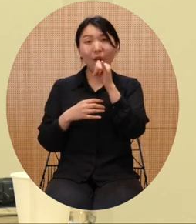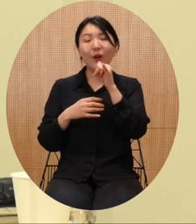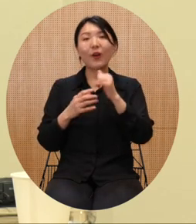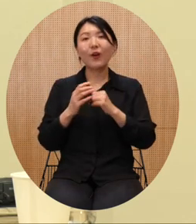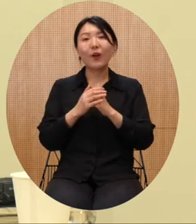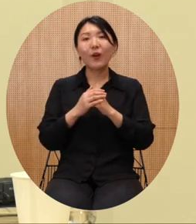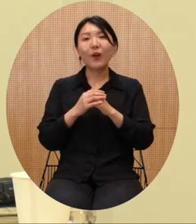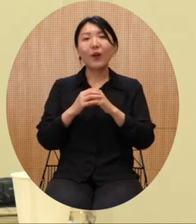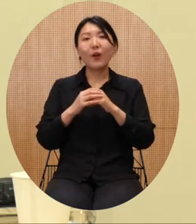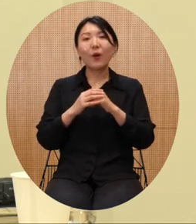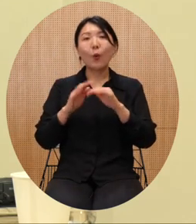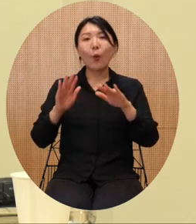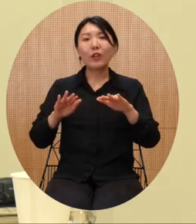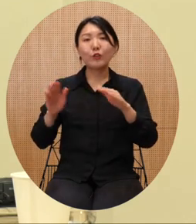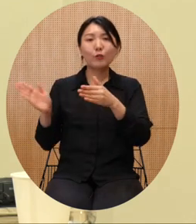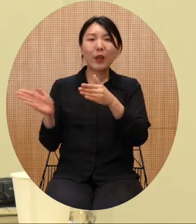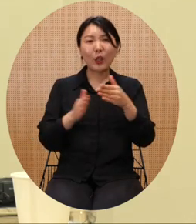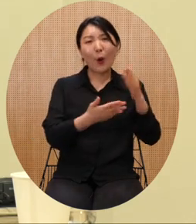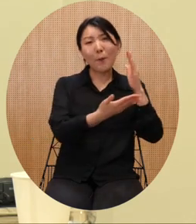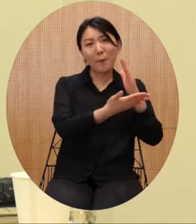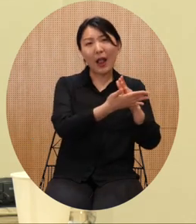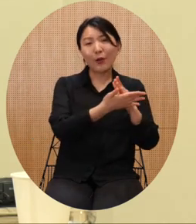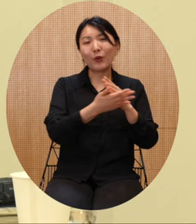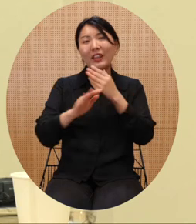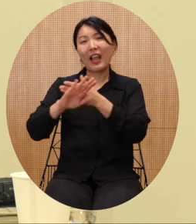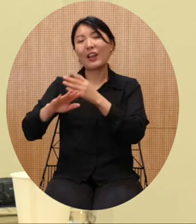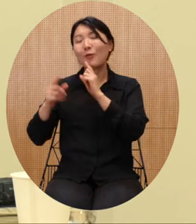준비했던 것 말고 좀 얘기를 해볼까 합니다.